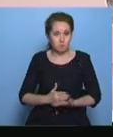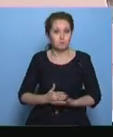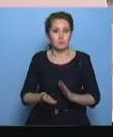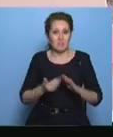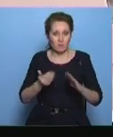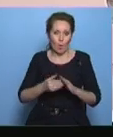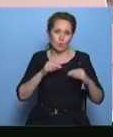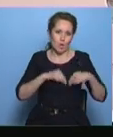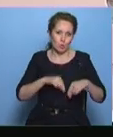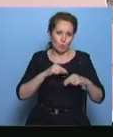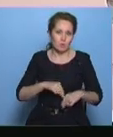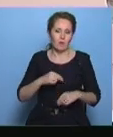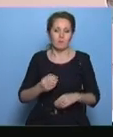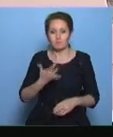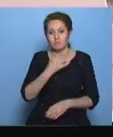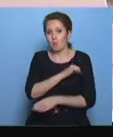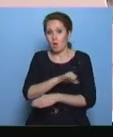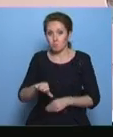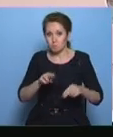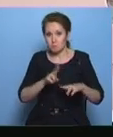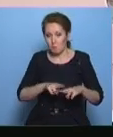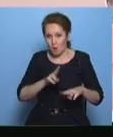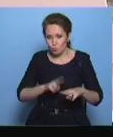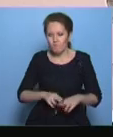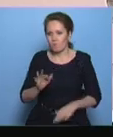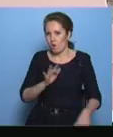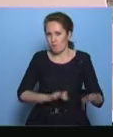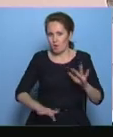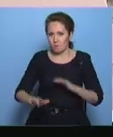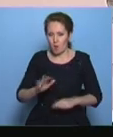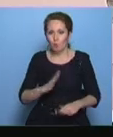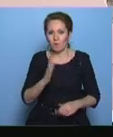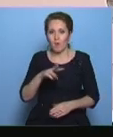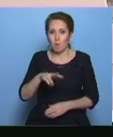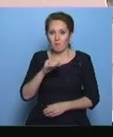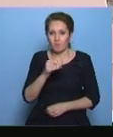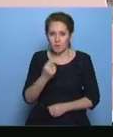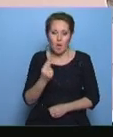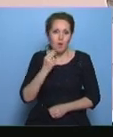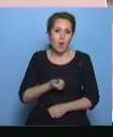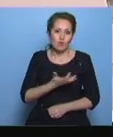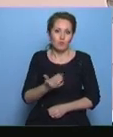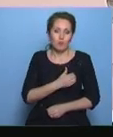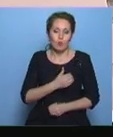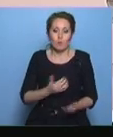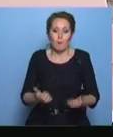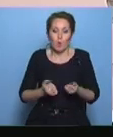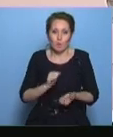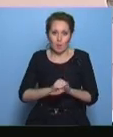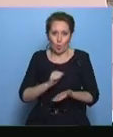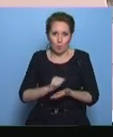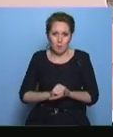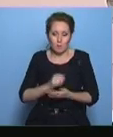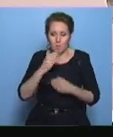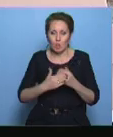только 40% загранпаспортов ижевчане оформляют в МФЦ. Количество желающих получить этот документ перед Новым годом увеличилось в